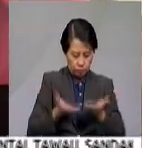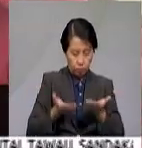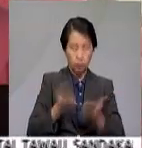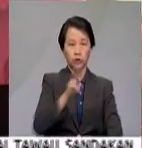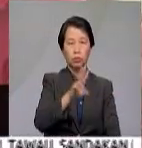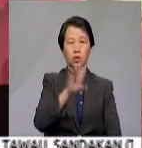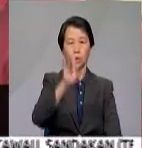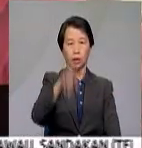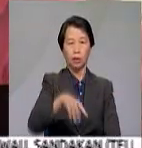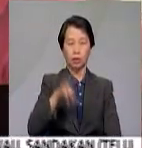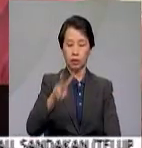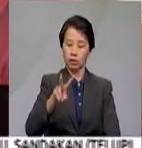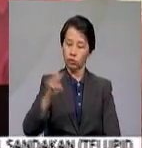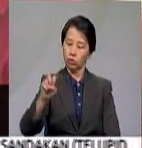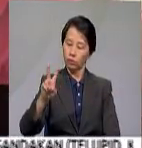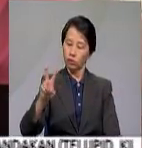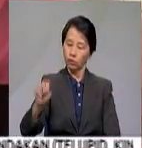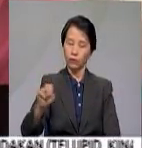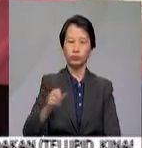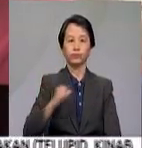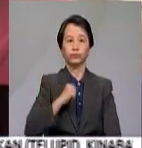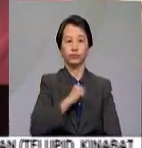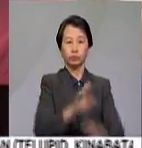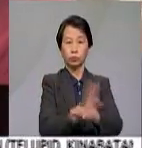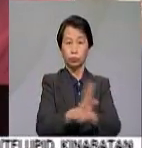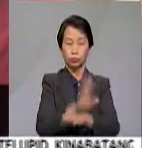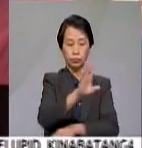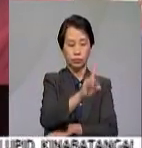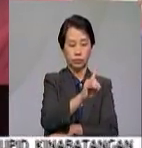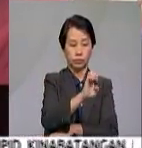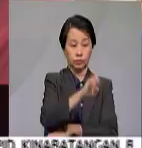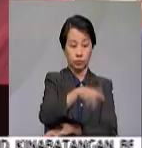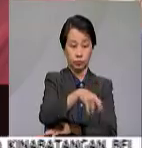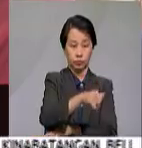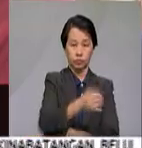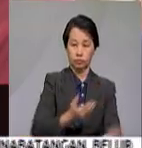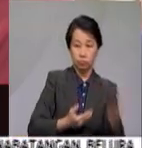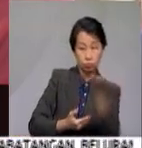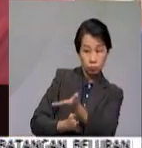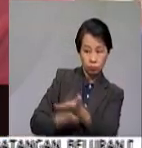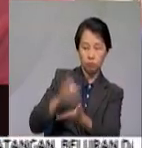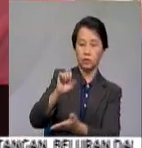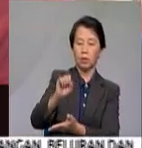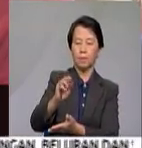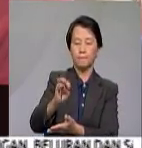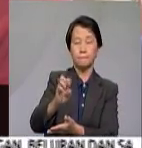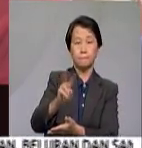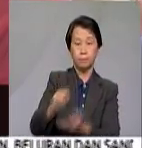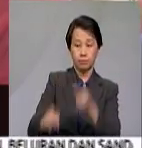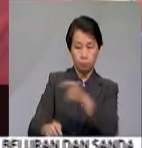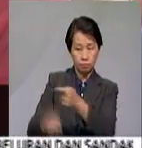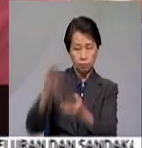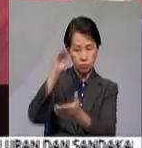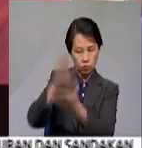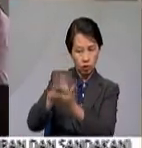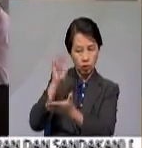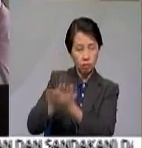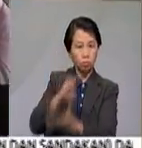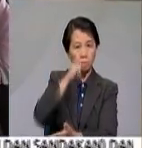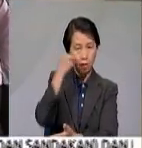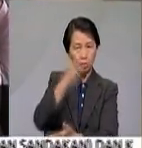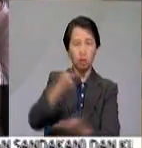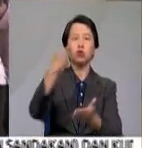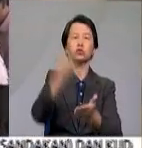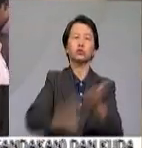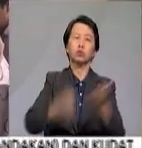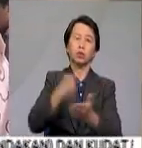28 Februari 2020. Ahli Perniagaan Depak mengemukakan saman terhadap bekas Perdana Menteri dan isterinya itu berhubung